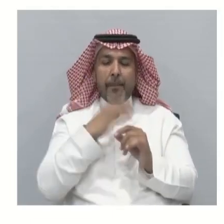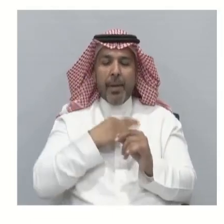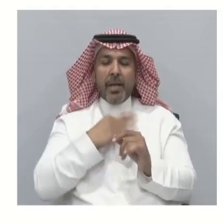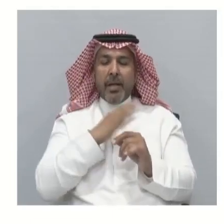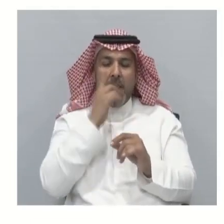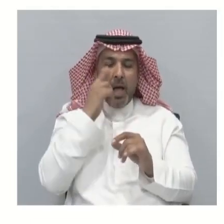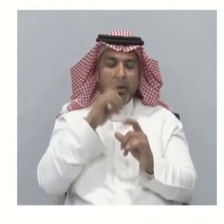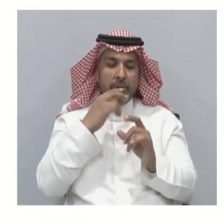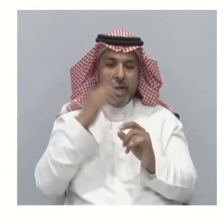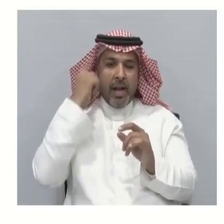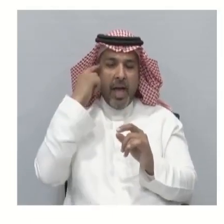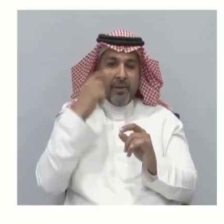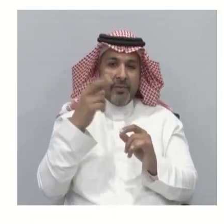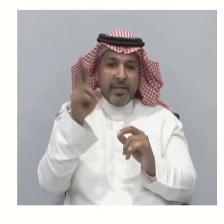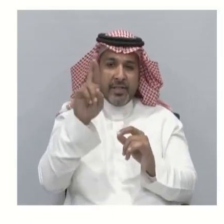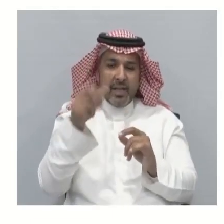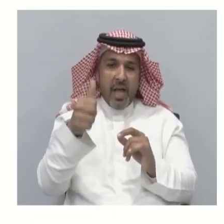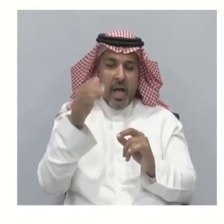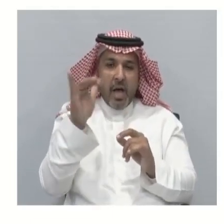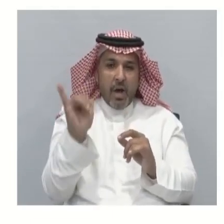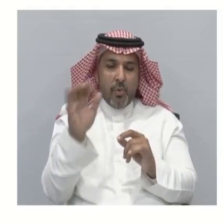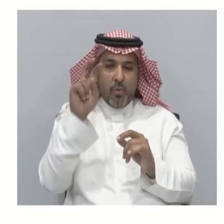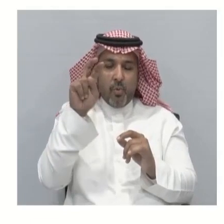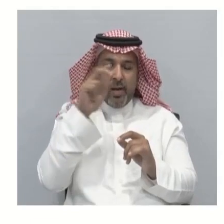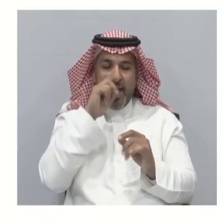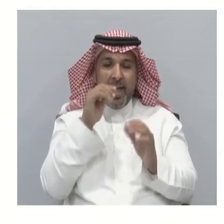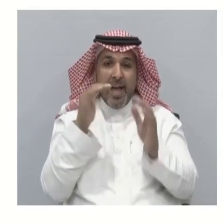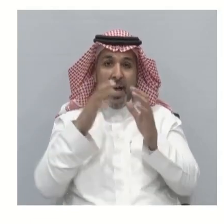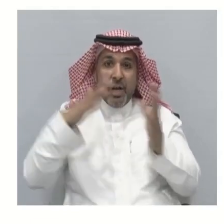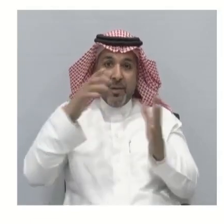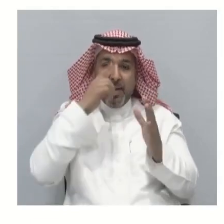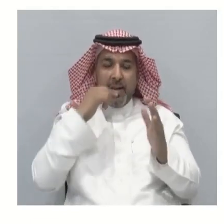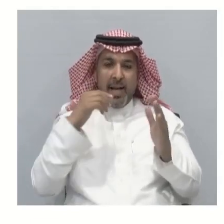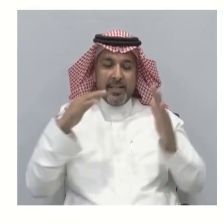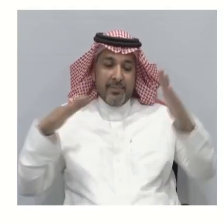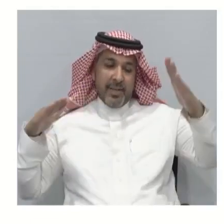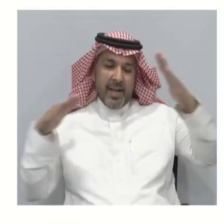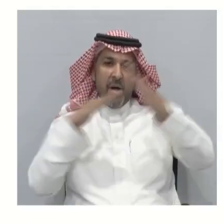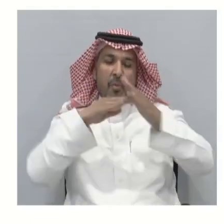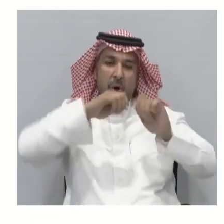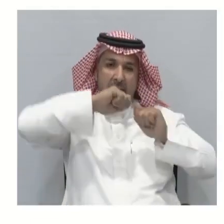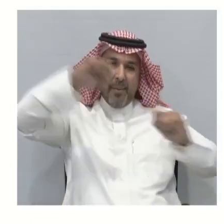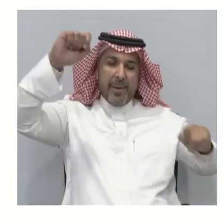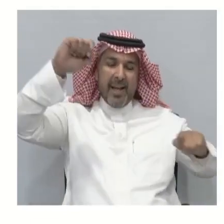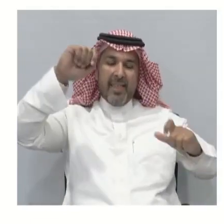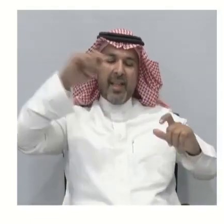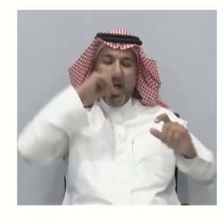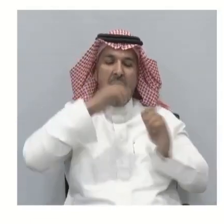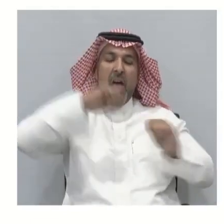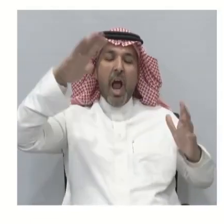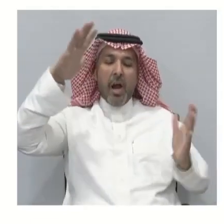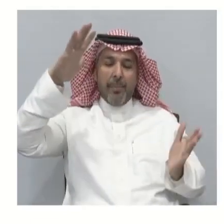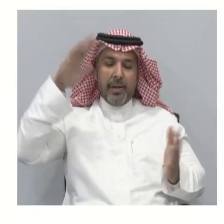وانما طول الظلع هذا هو له علاقه بايش بالزاويه المقابله له كما ان هذا الظلع له علاقه بايش بالزاويه